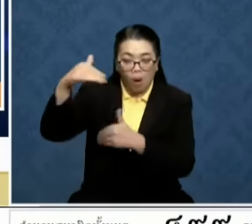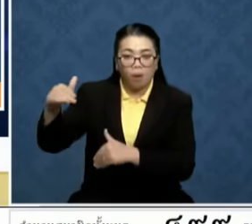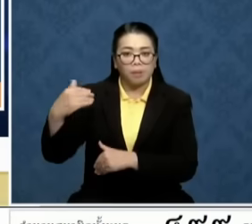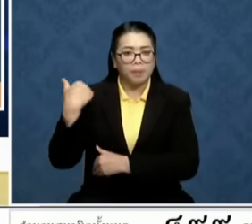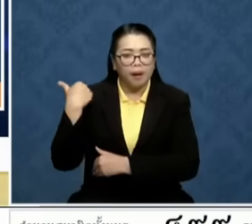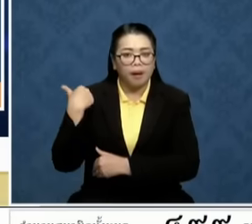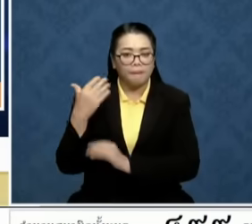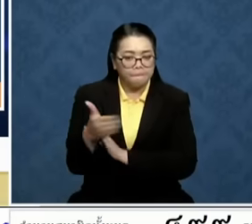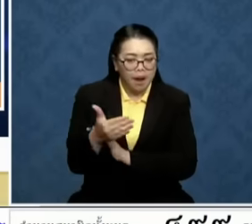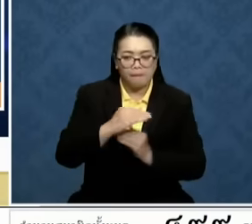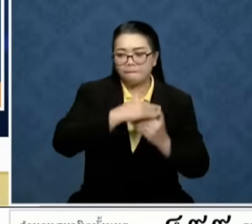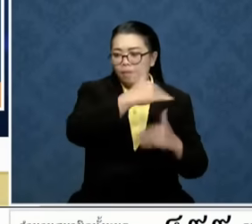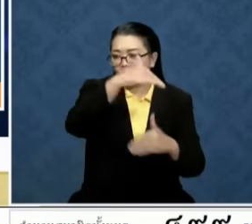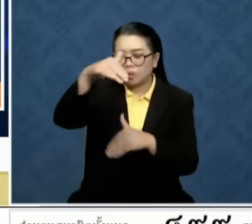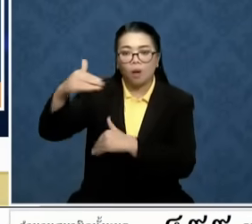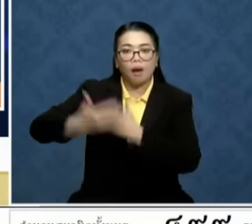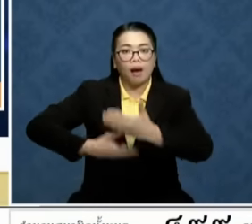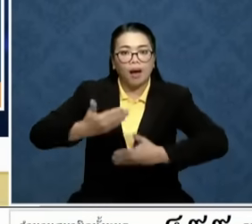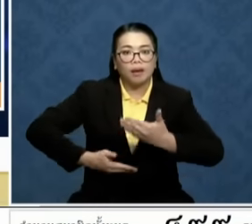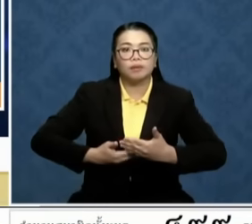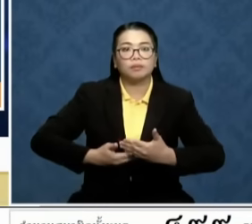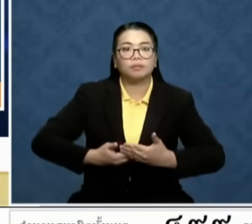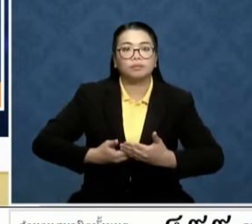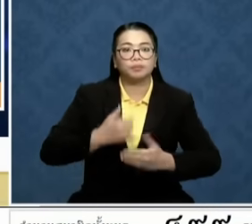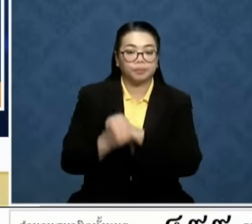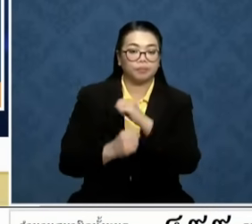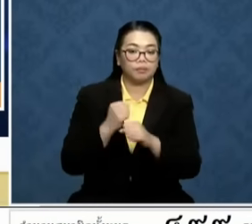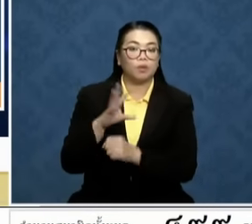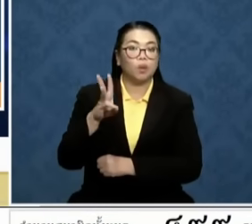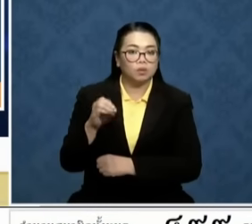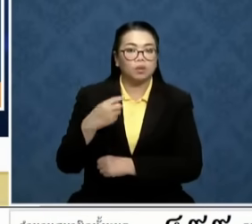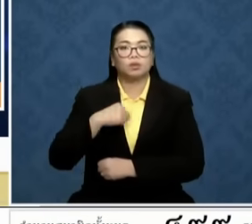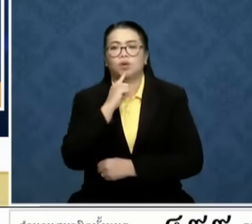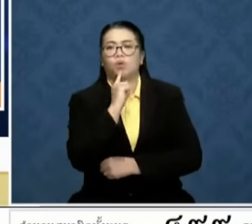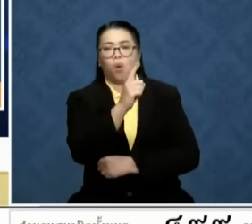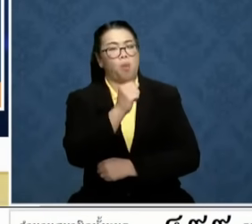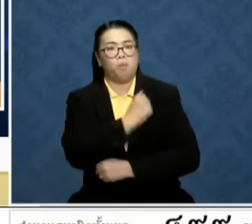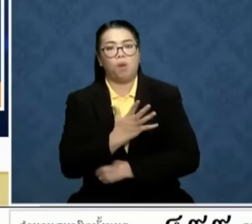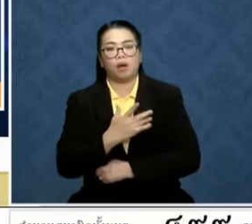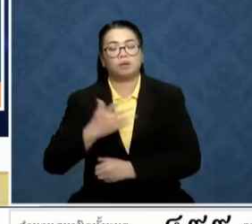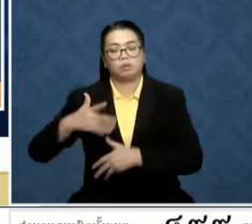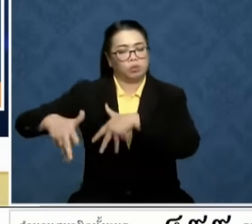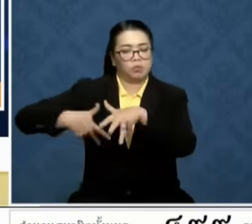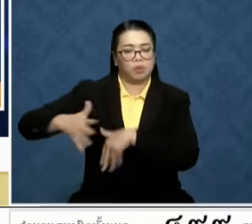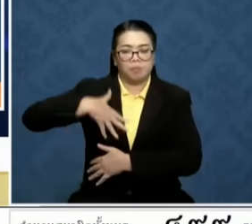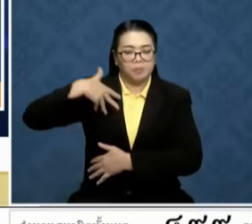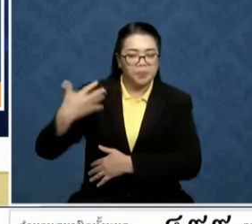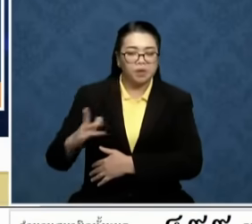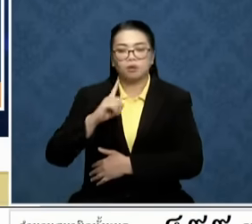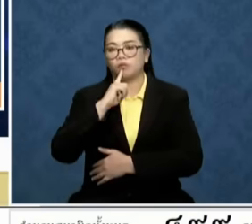หรือเปล่าตรงนี้ยังเป็นข้อถกเถียงกันปี 60ชาวบ้านเริ่มไปร้องครับเพราะมันไม่ไหวแล้วจริงๆระบาดไป 5-6